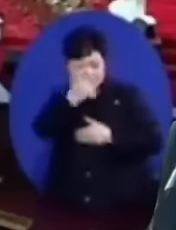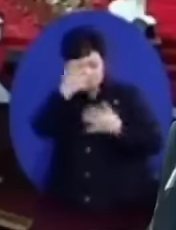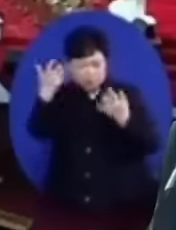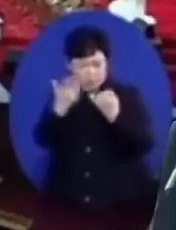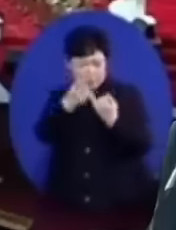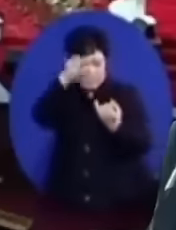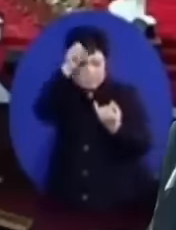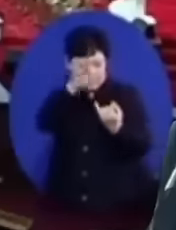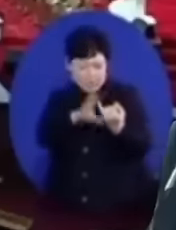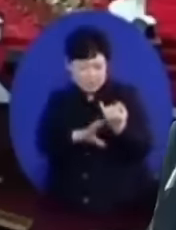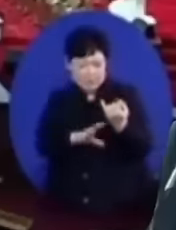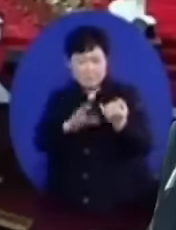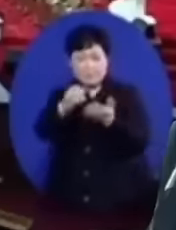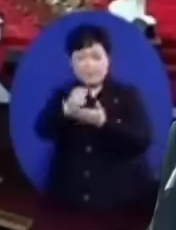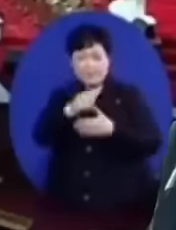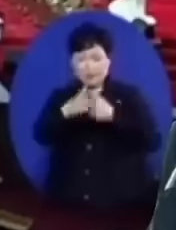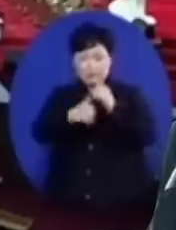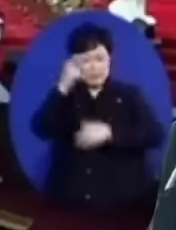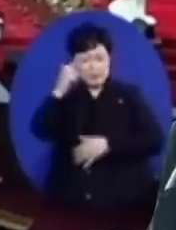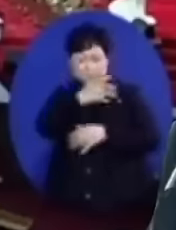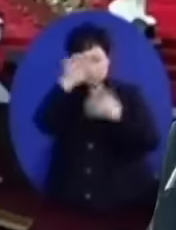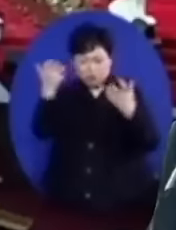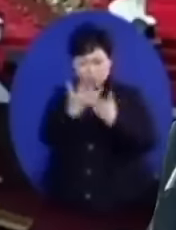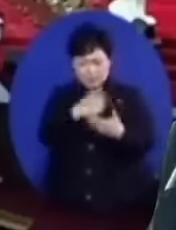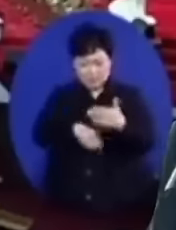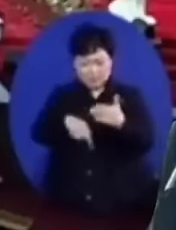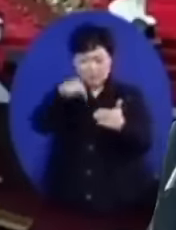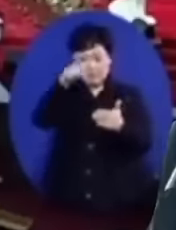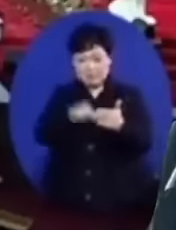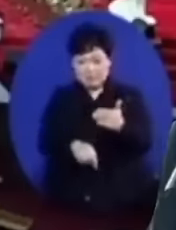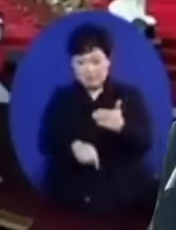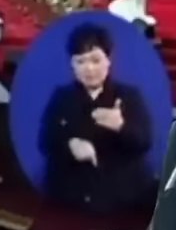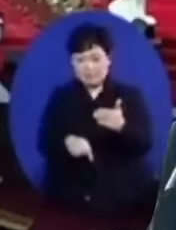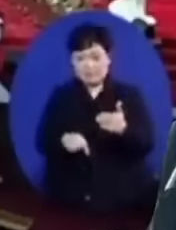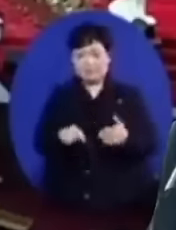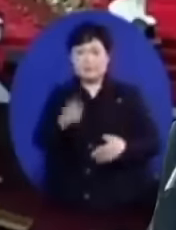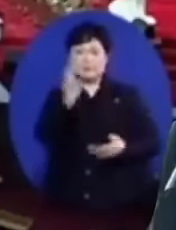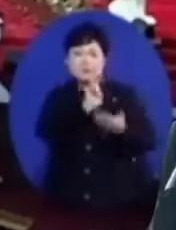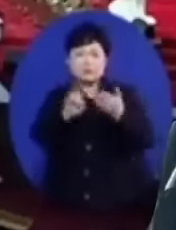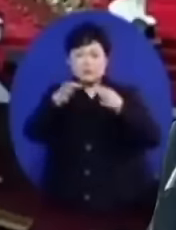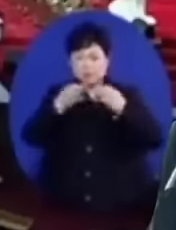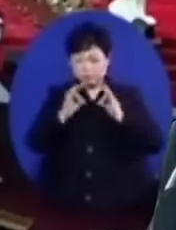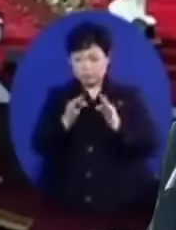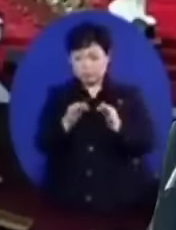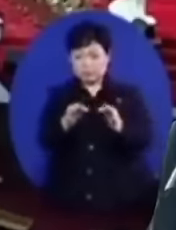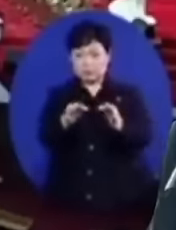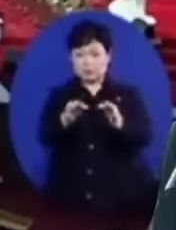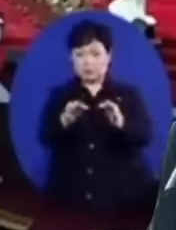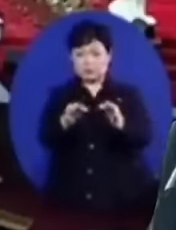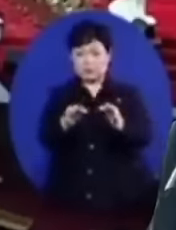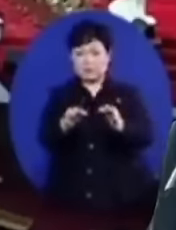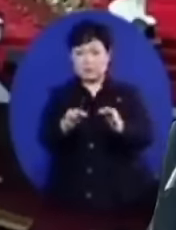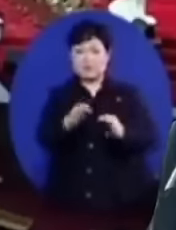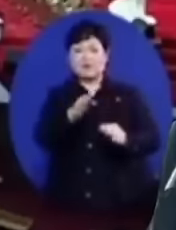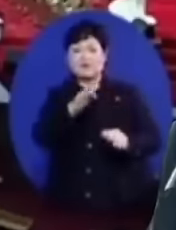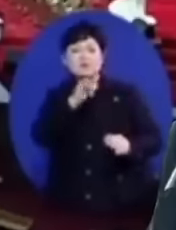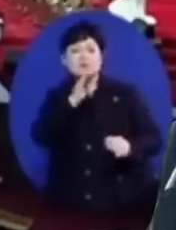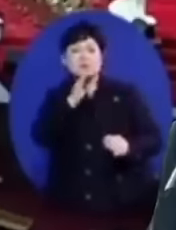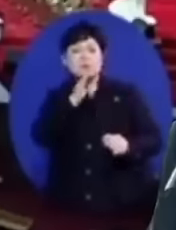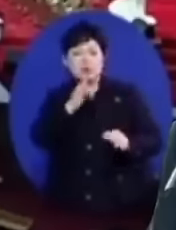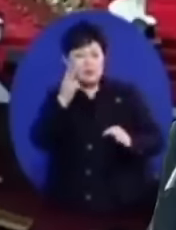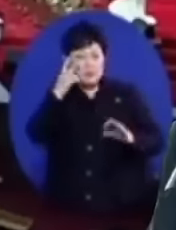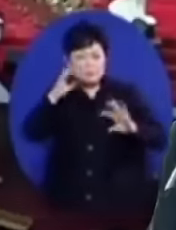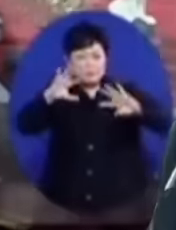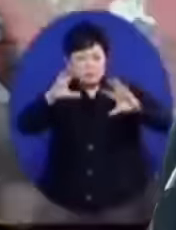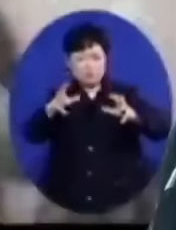충만함을 받고 하나님의 성령의 충만한 가운데서 노래를 부르니까 일량의 미국과